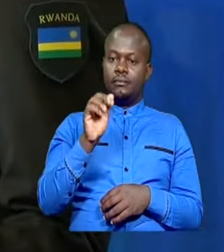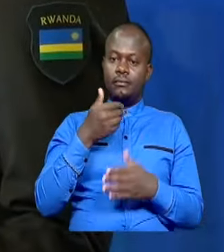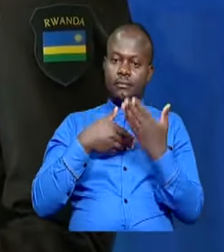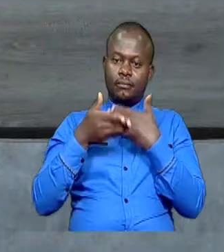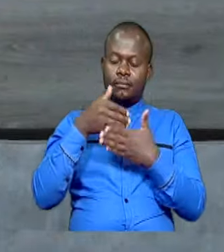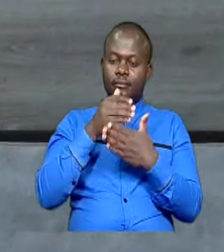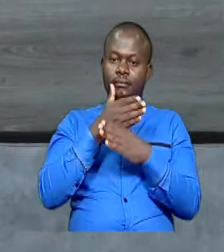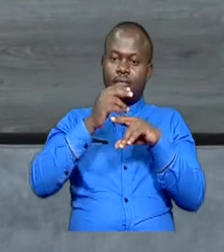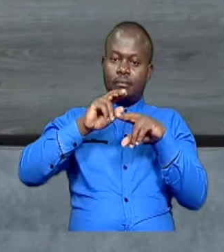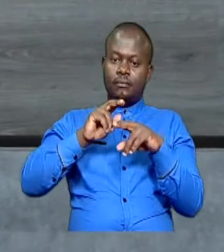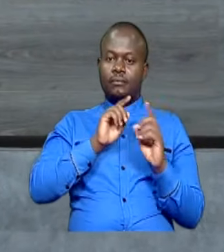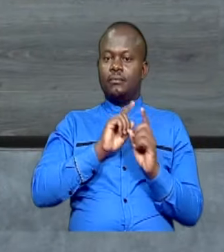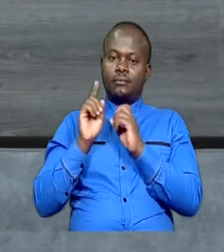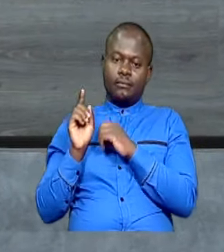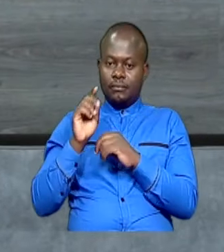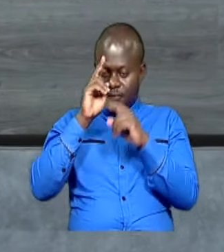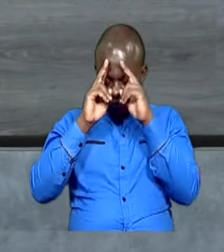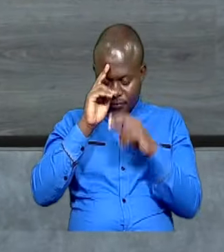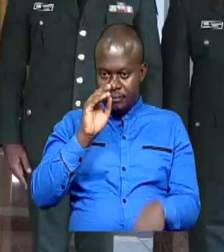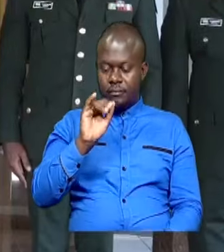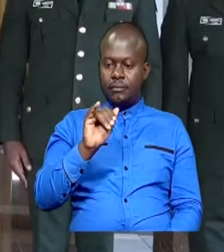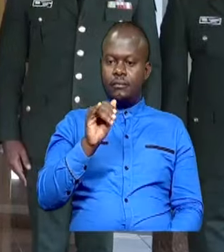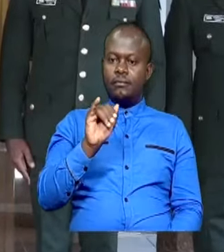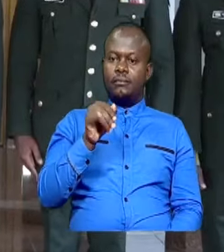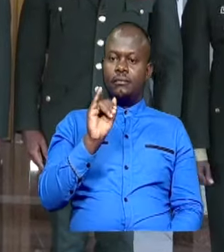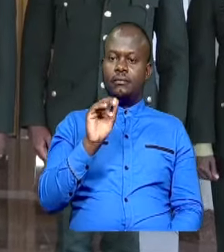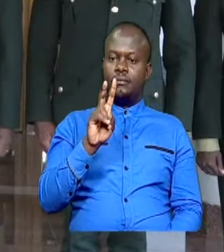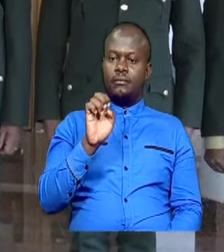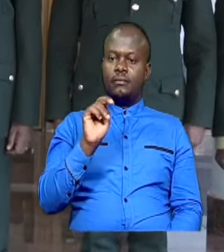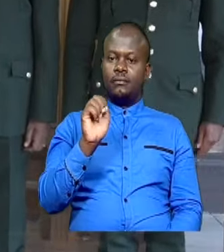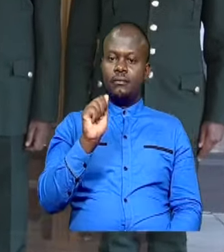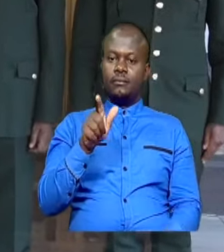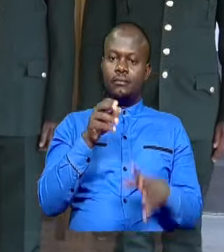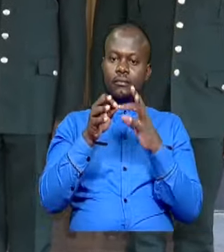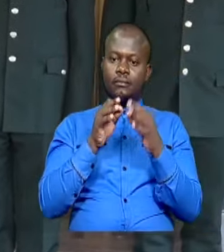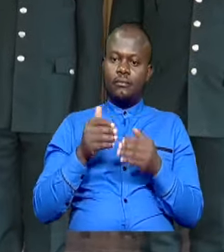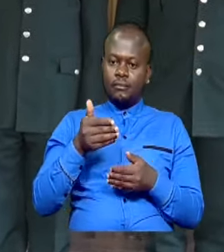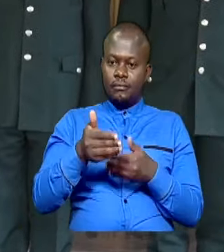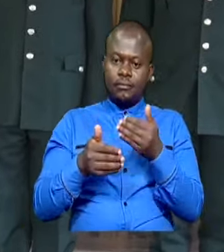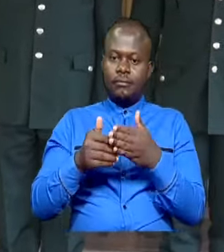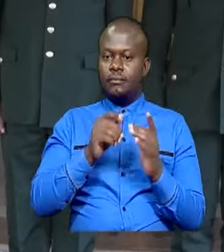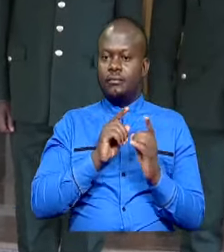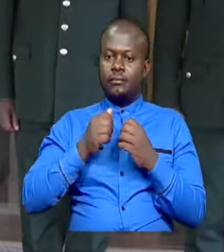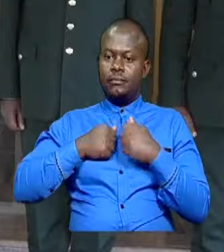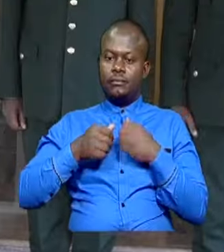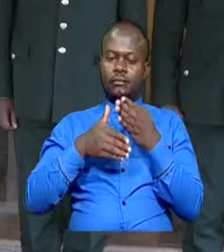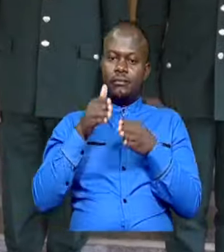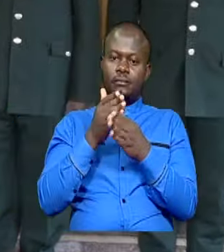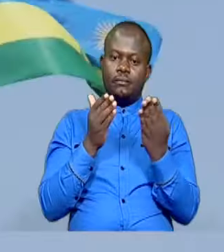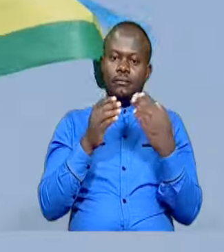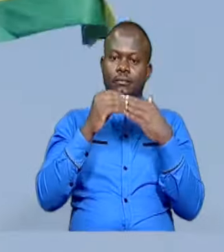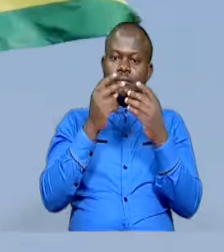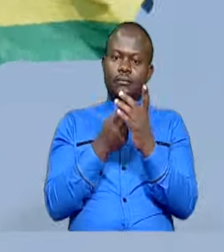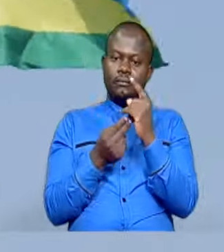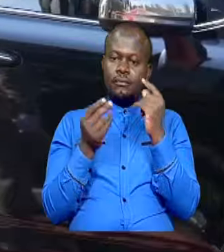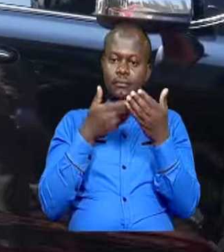Minisitiri w'ingabo Honorable Juvenal Mariza Munda nyuma basobanurirwa urugendo rw'ingabo z'u Rwanda mu kwiyubaka abayobozi bombi